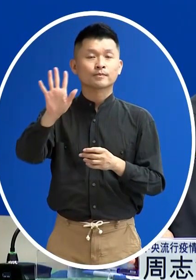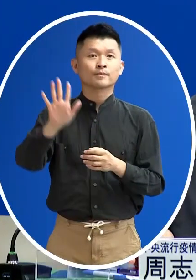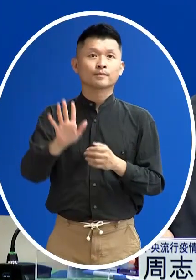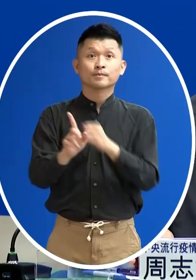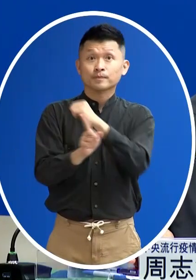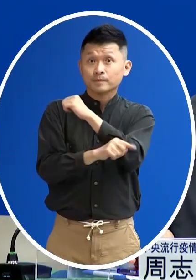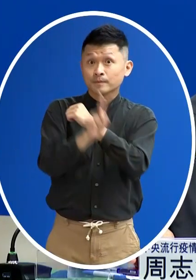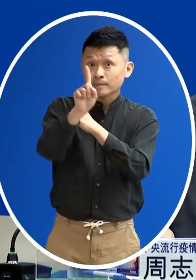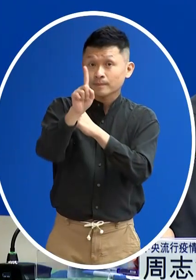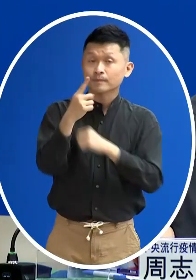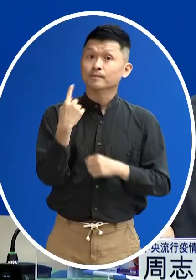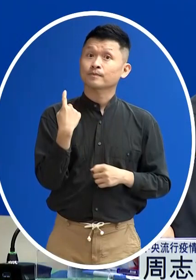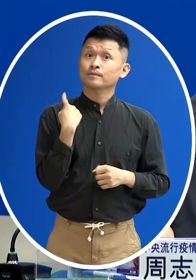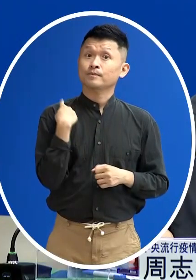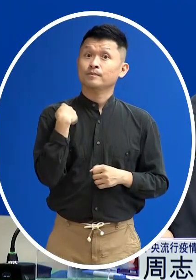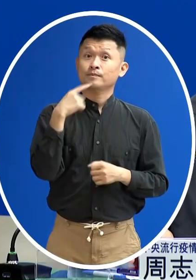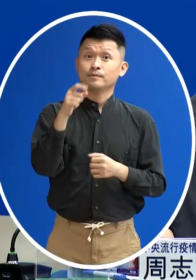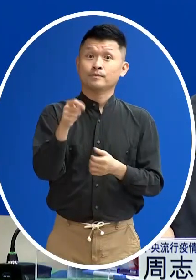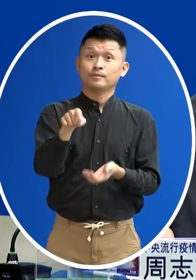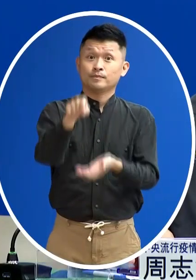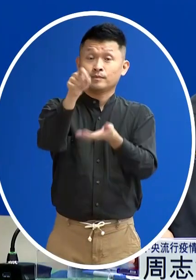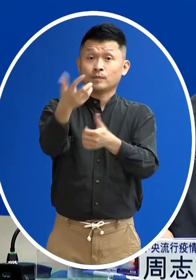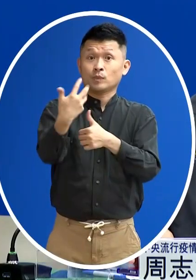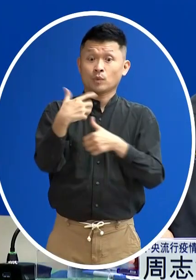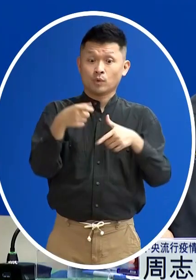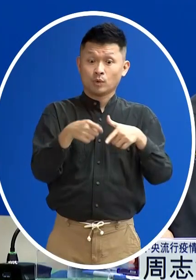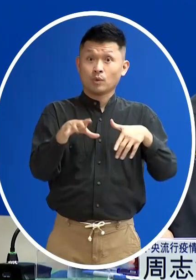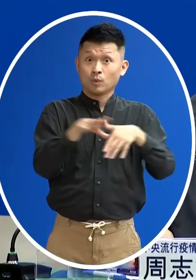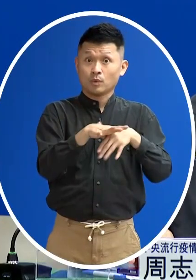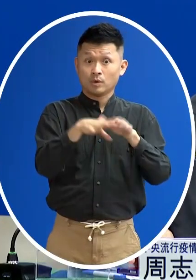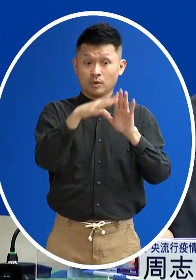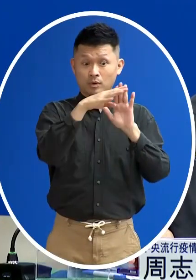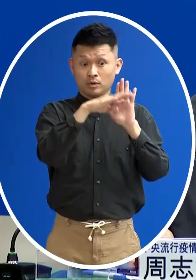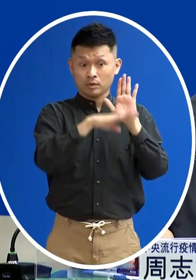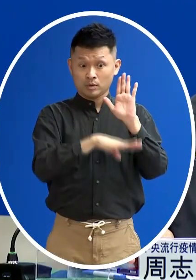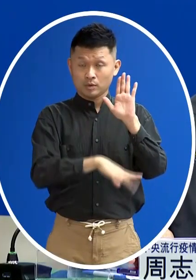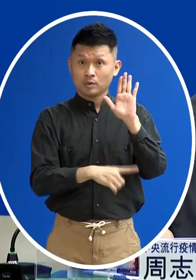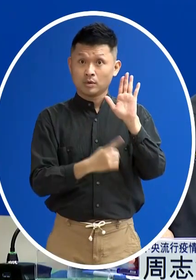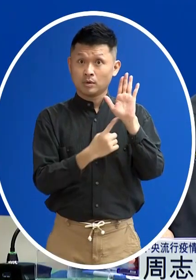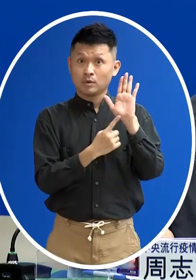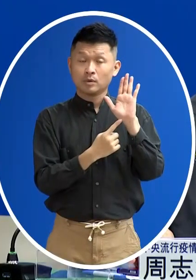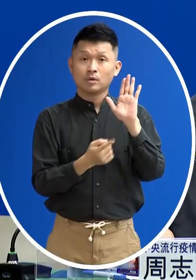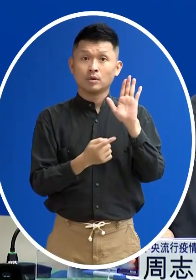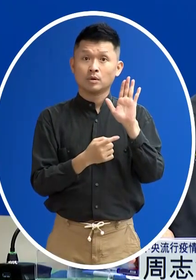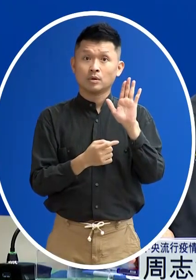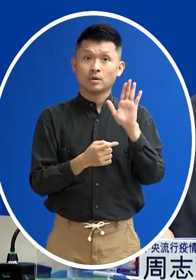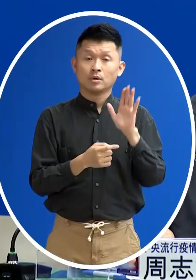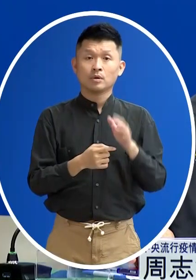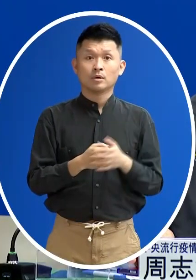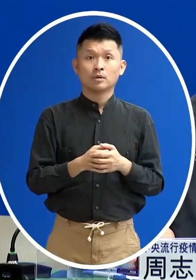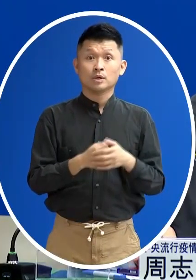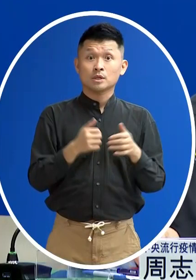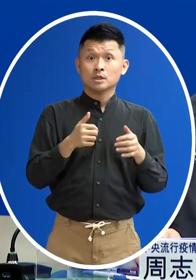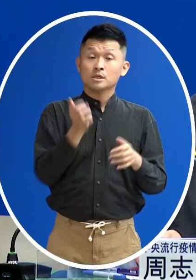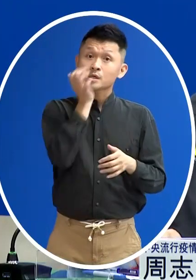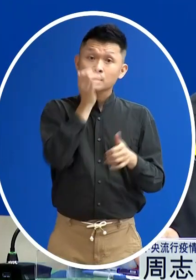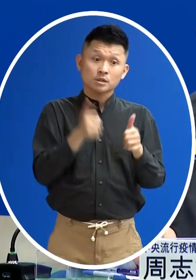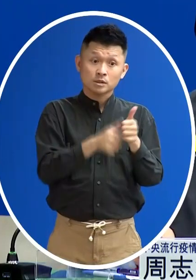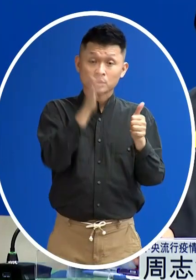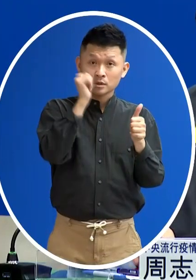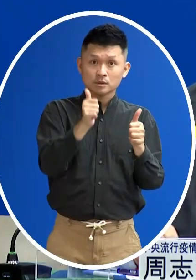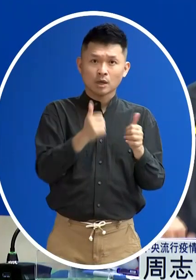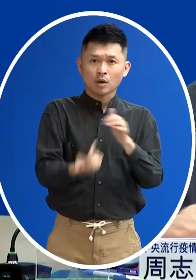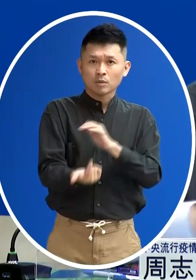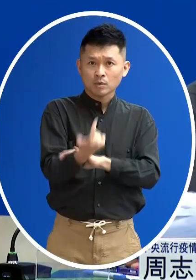一点的话是昨天的大家提到那份公文，前天的公文并没有提到，我们这个会由我们史志长在尽快召开相关的一